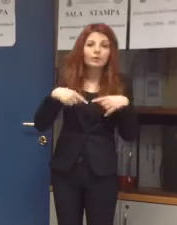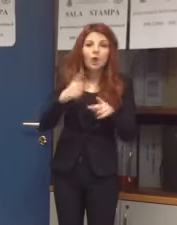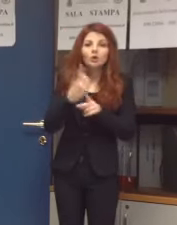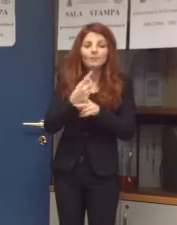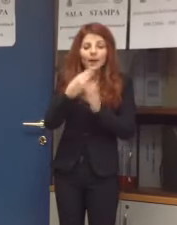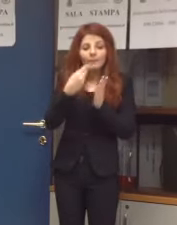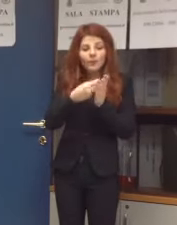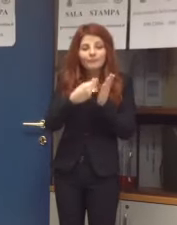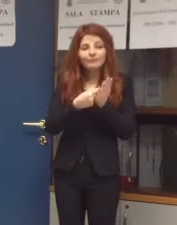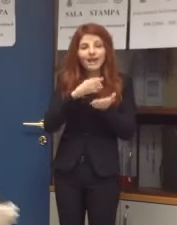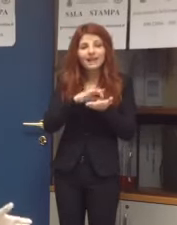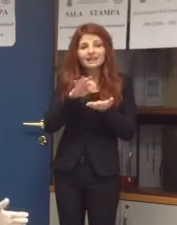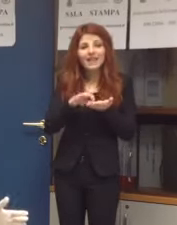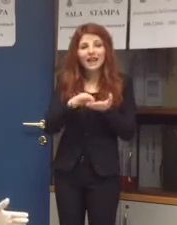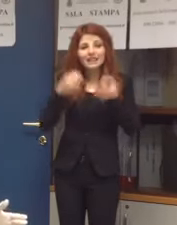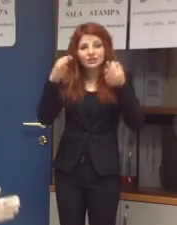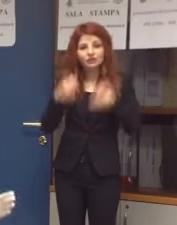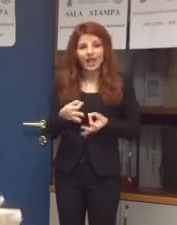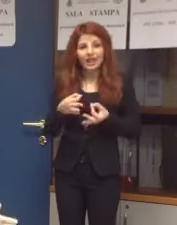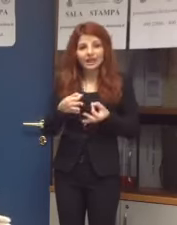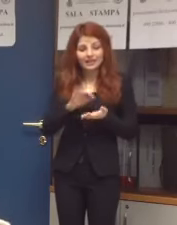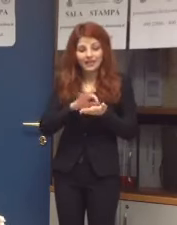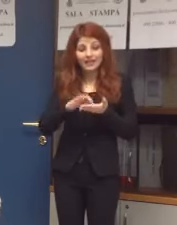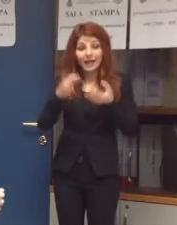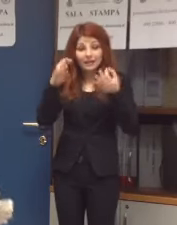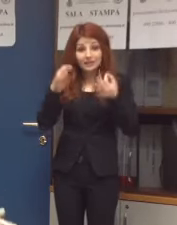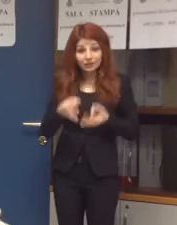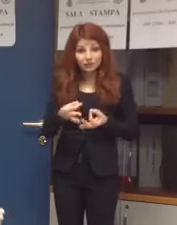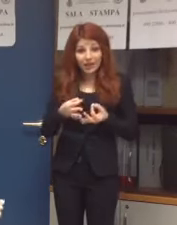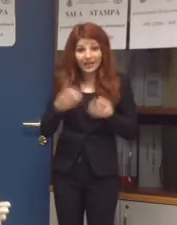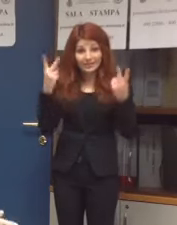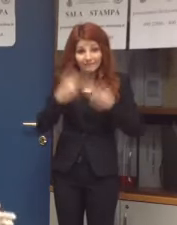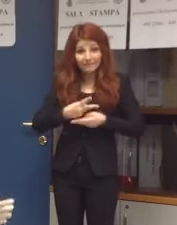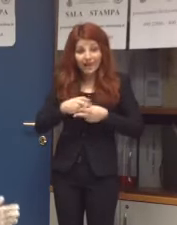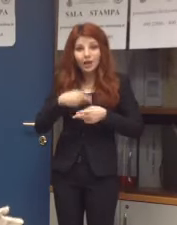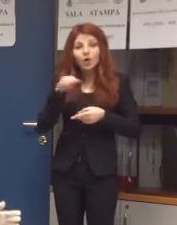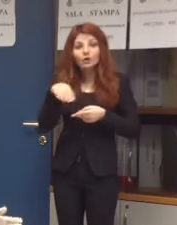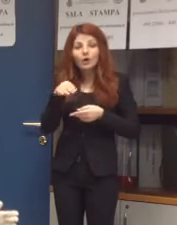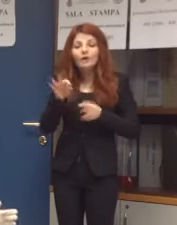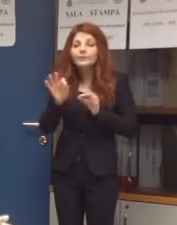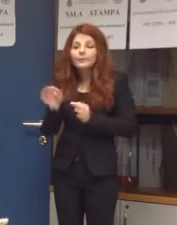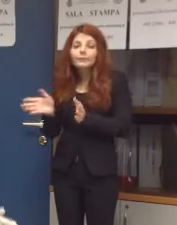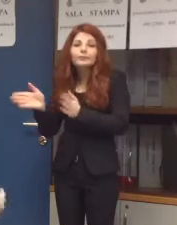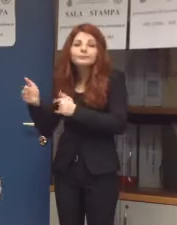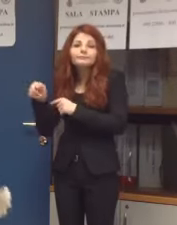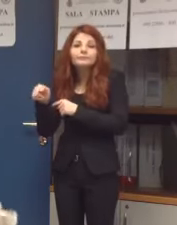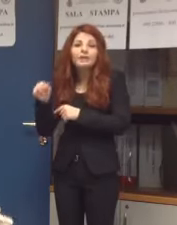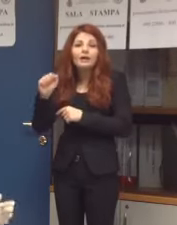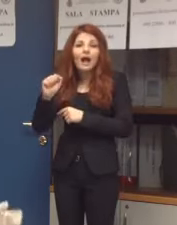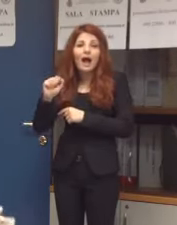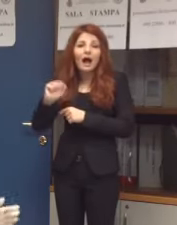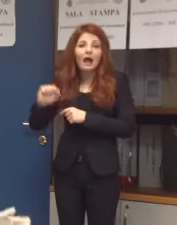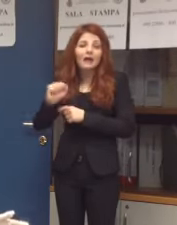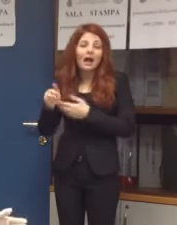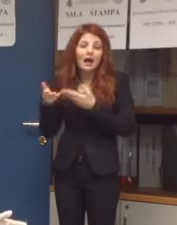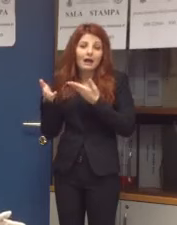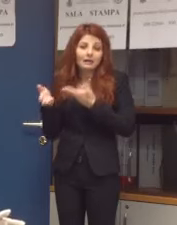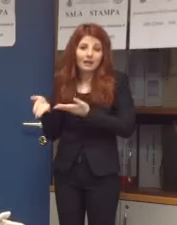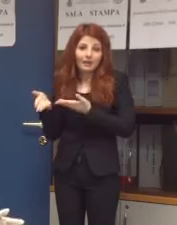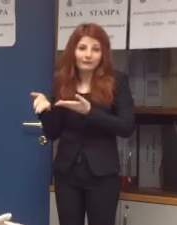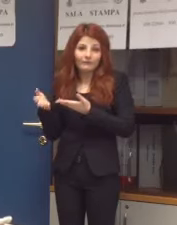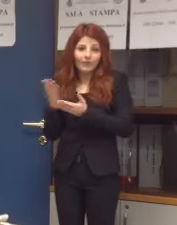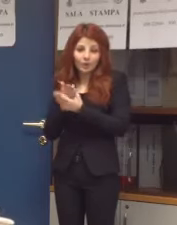quelli dell'ufficio anagrafe, con le opportune rettifiche che stiamo facendo per quei soggetti che ancora non ci risultano e naturalmente